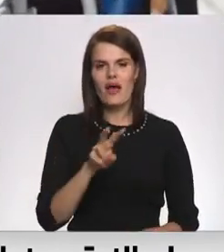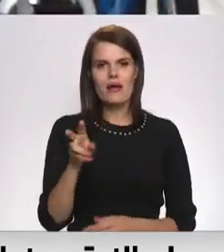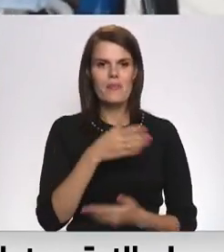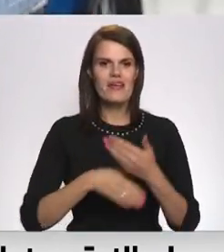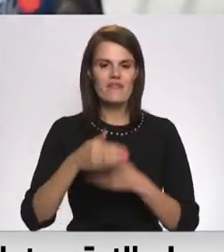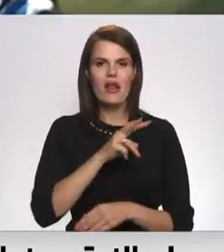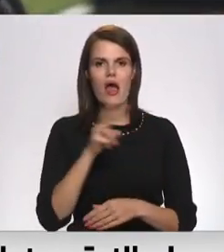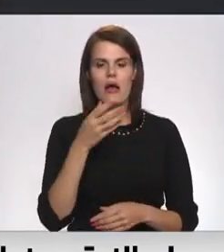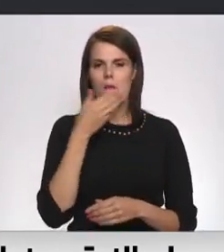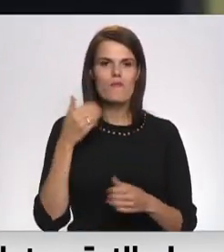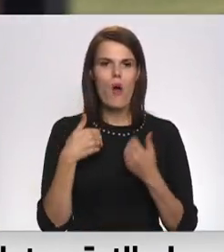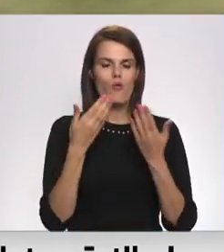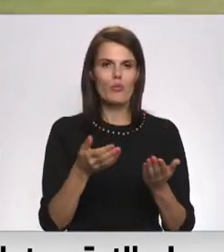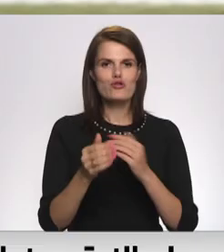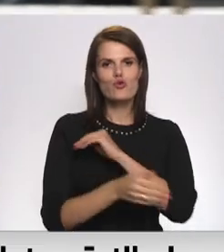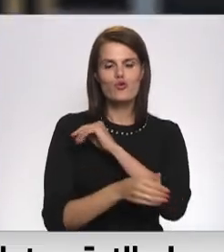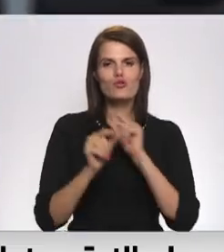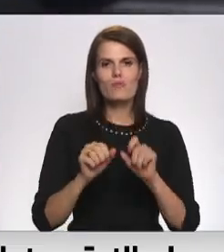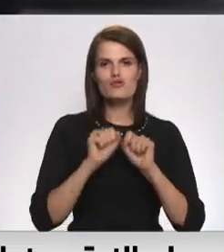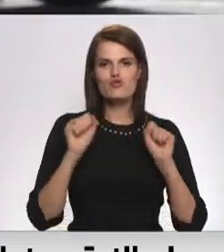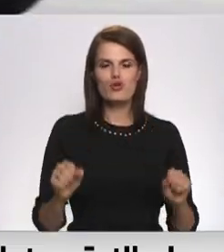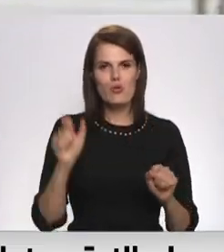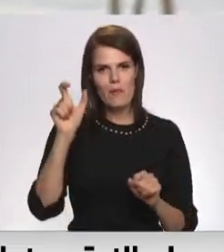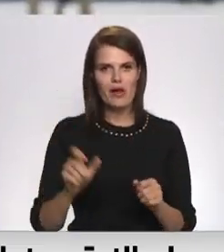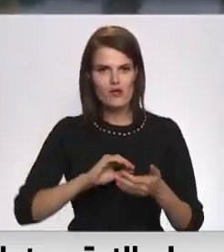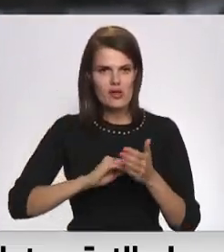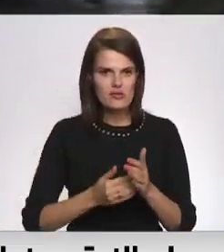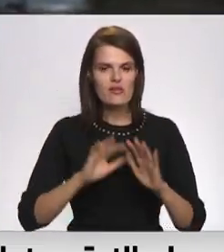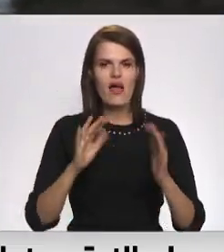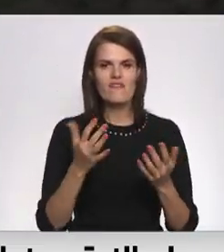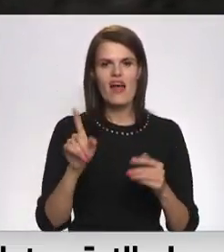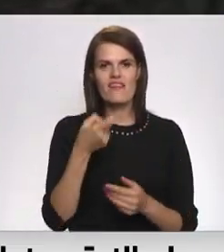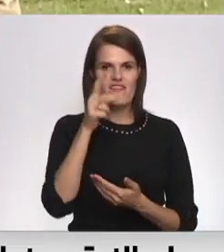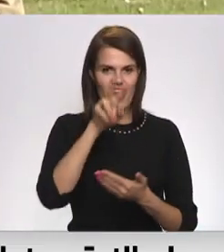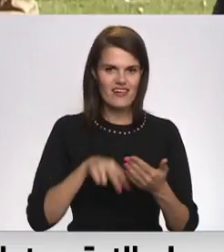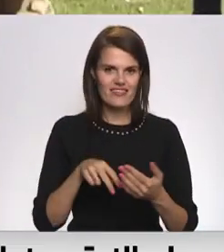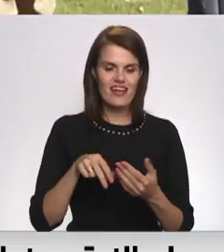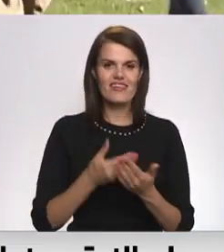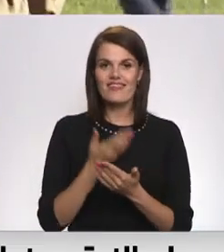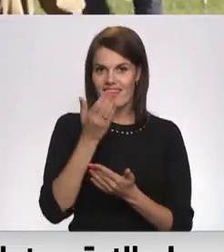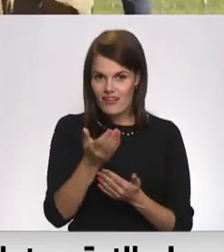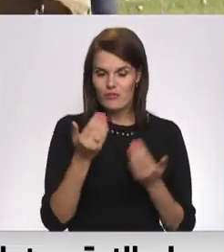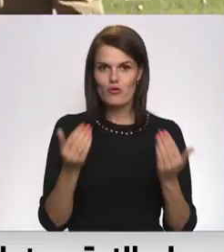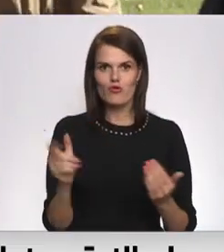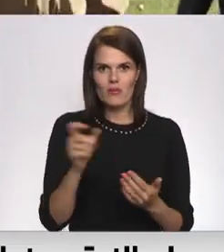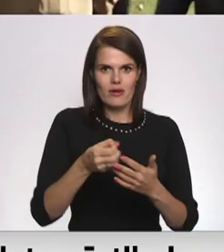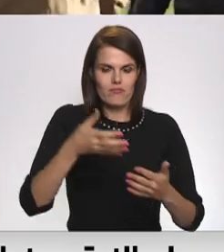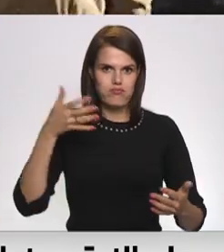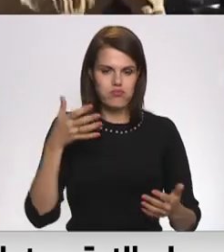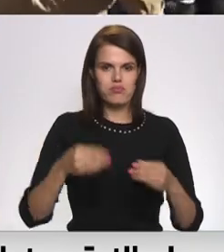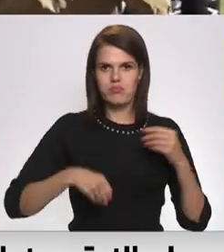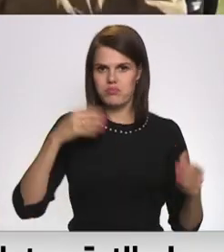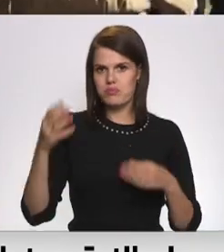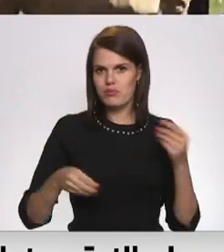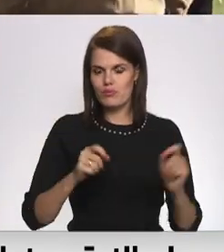nav piešķirts trūcīgas vai maznodrošinātas personas status vai vēl tiek izskatīts iesniegums. Jo šobrīd dārdzību un vēl gaidāmo